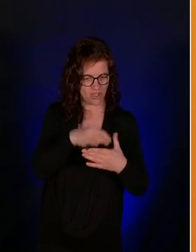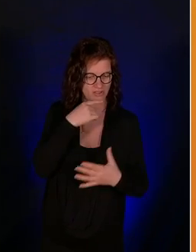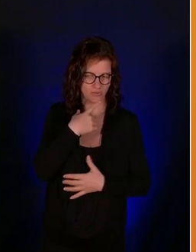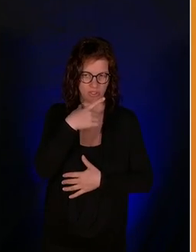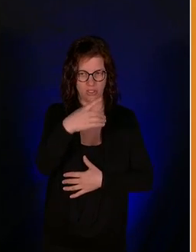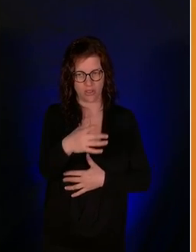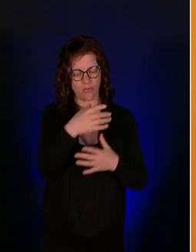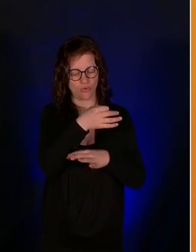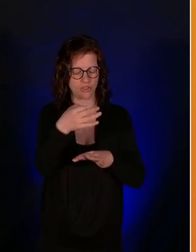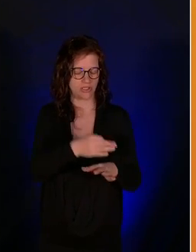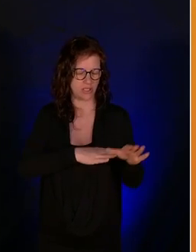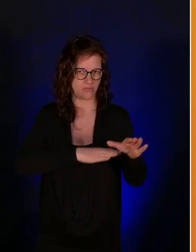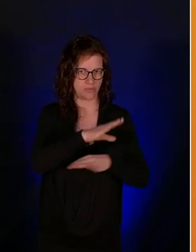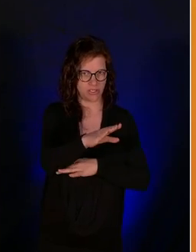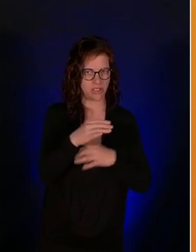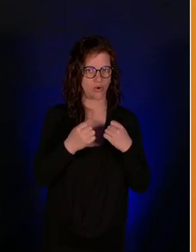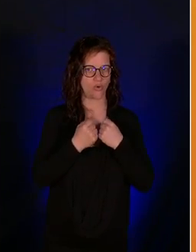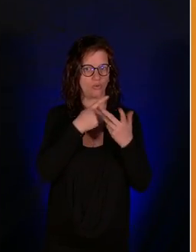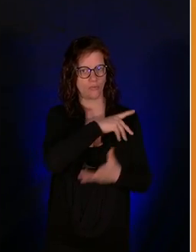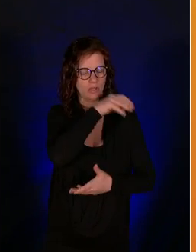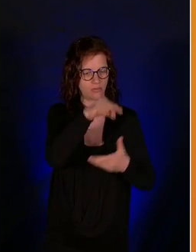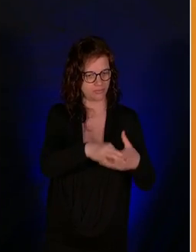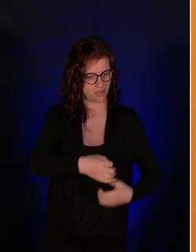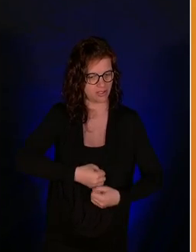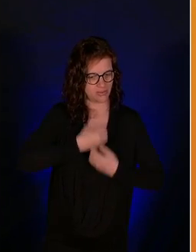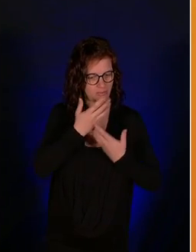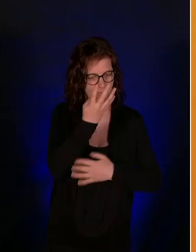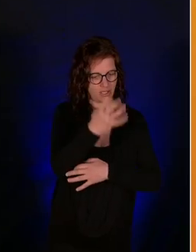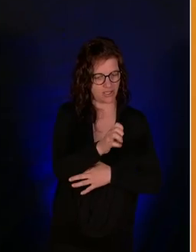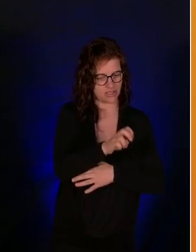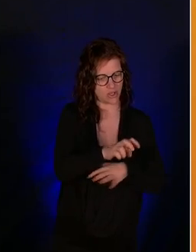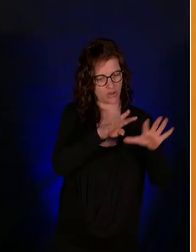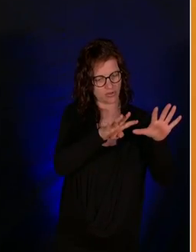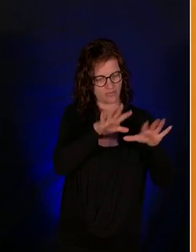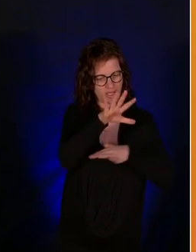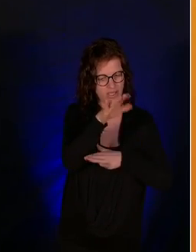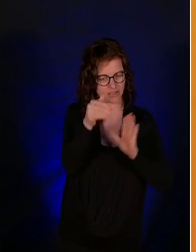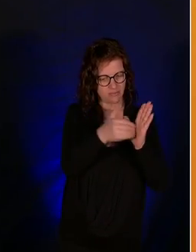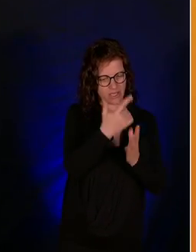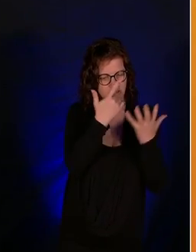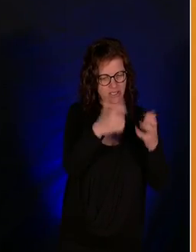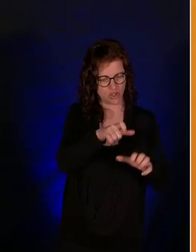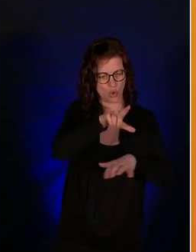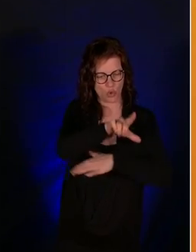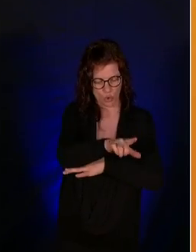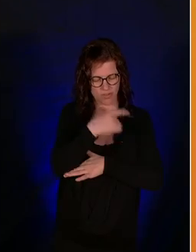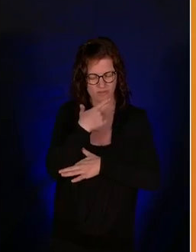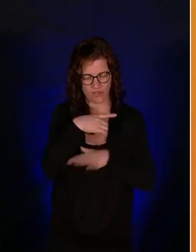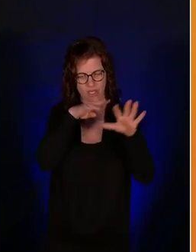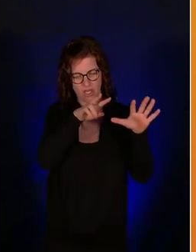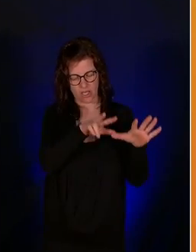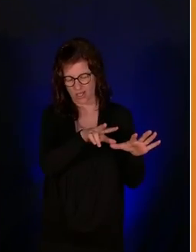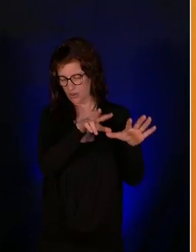des voix disponibles. Le nombre de suffrages exprimés est de 495 702, soit